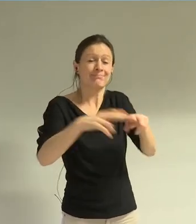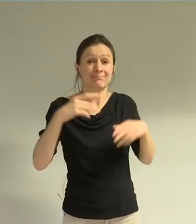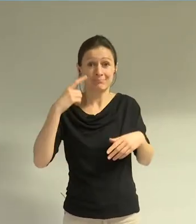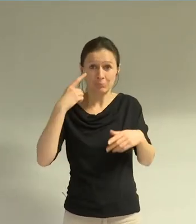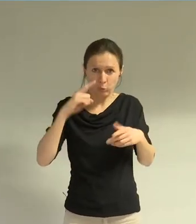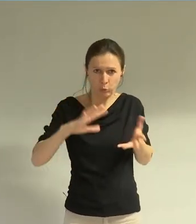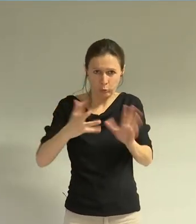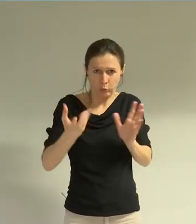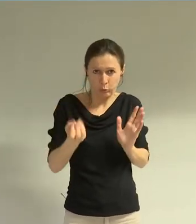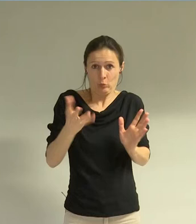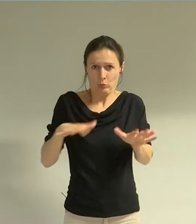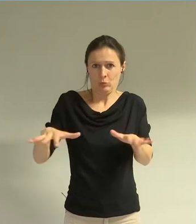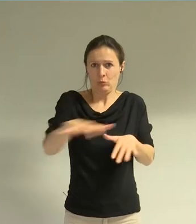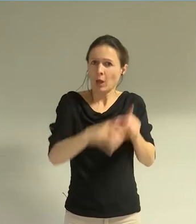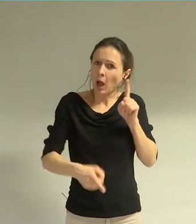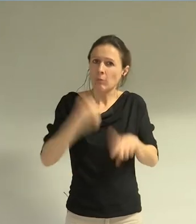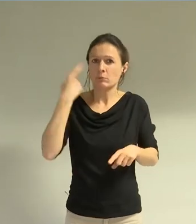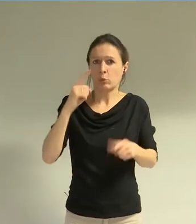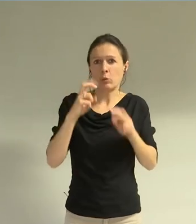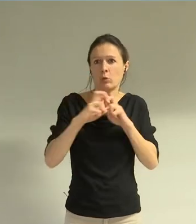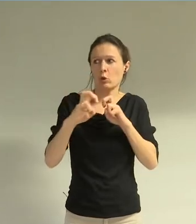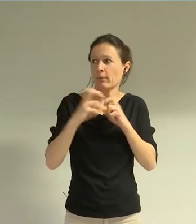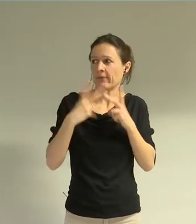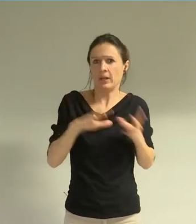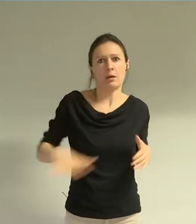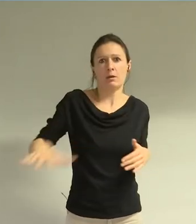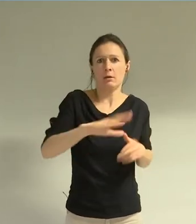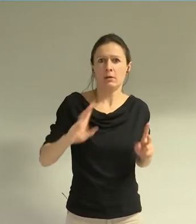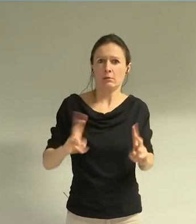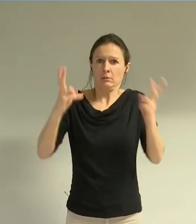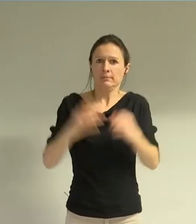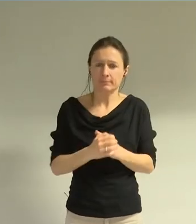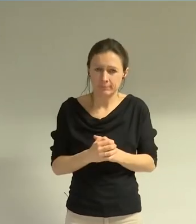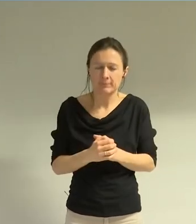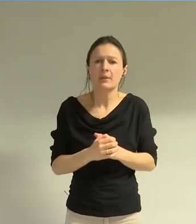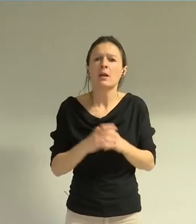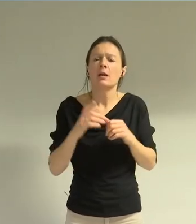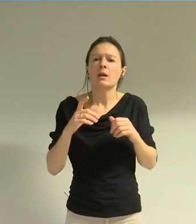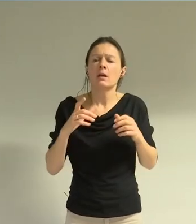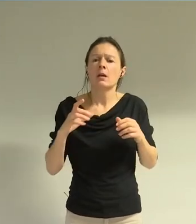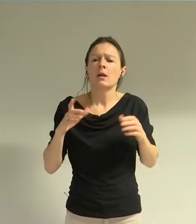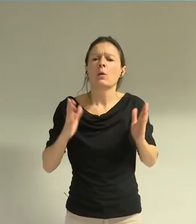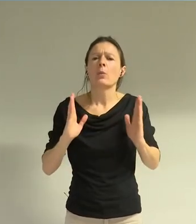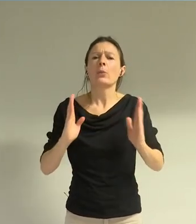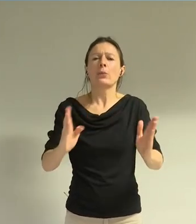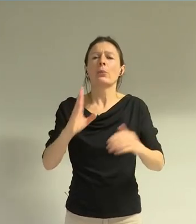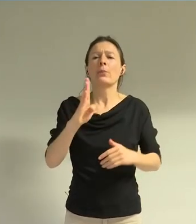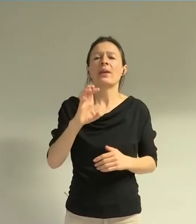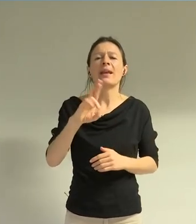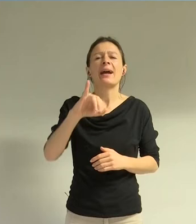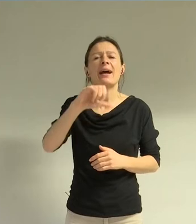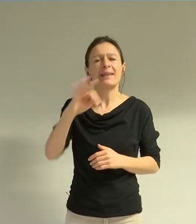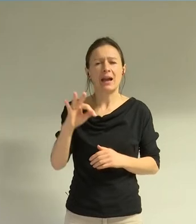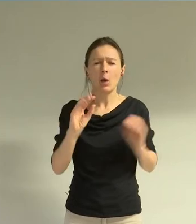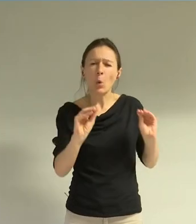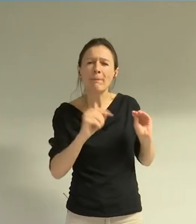convivialité grenobloise sur les commerces du conte béria je peine à comprendre votre raisonnement oui l'action publique est nécessaire